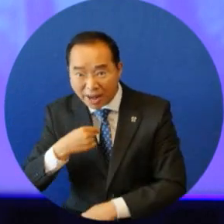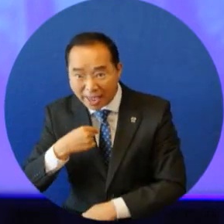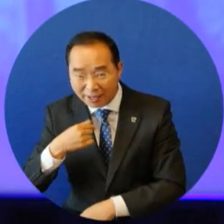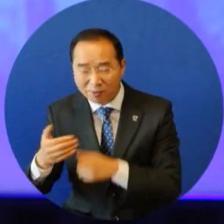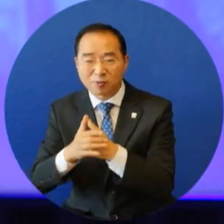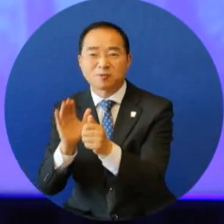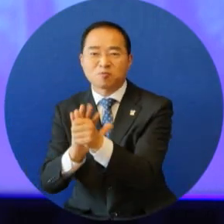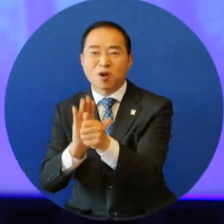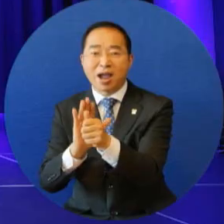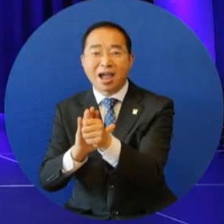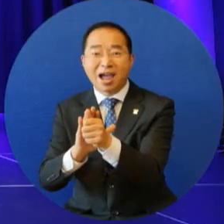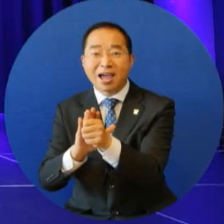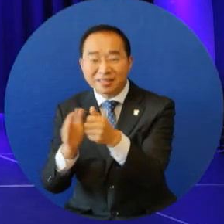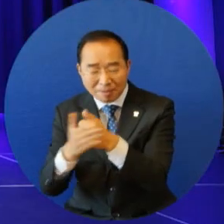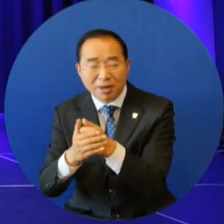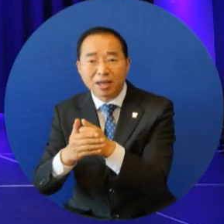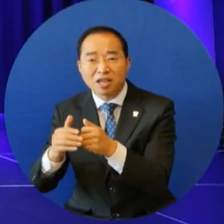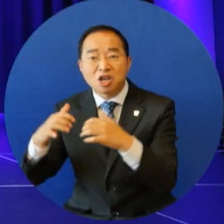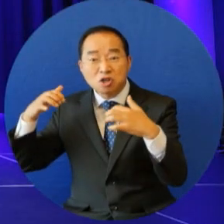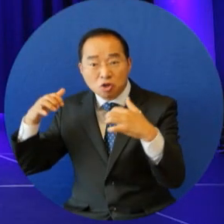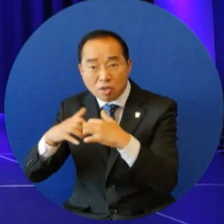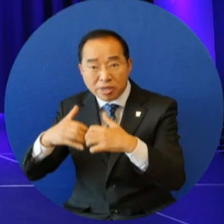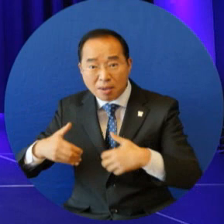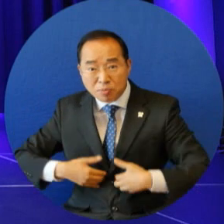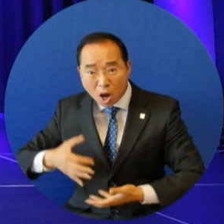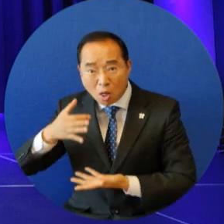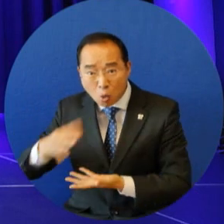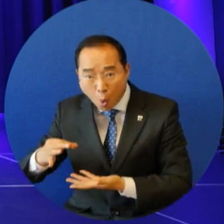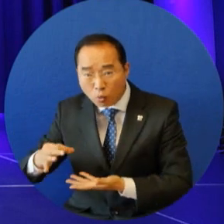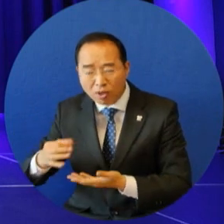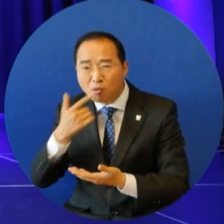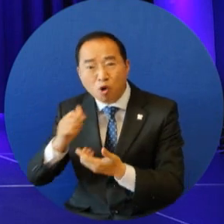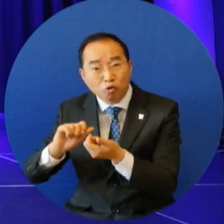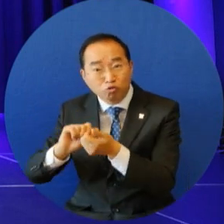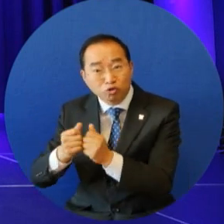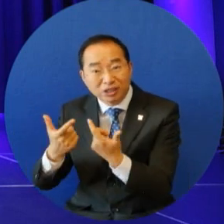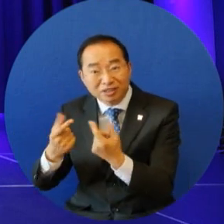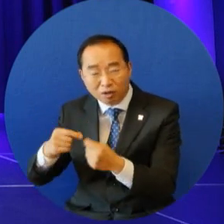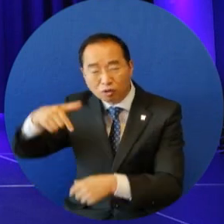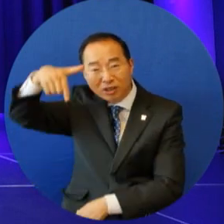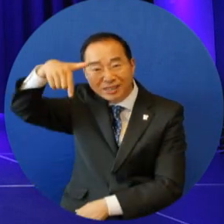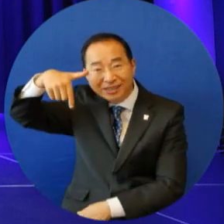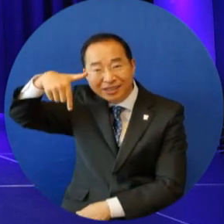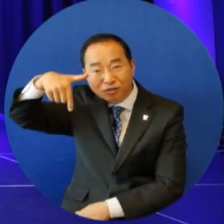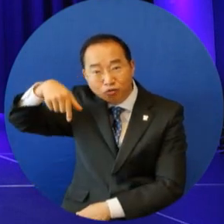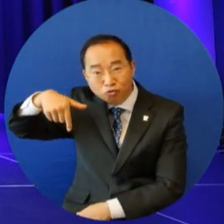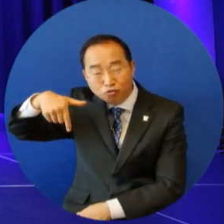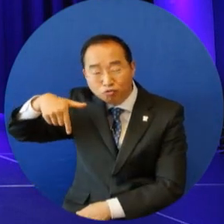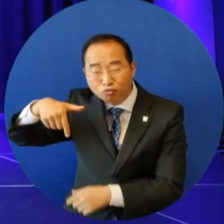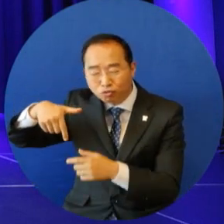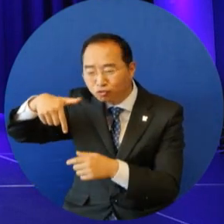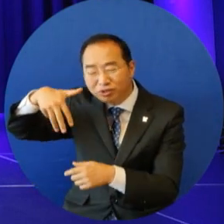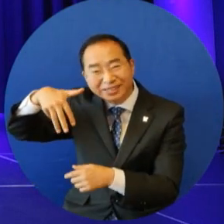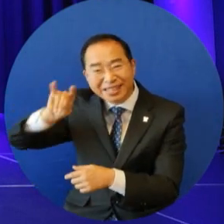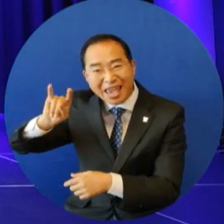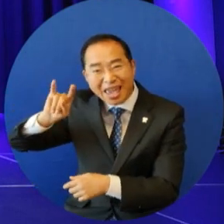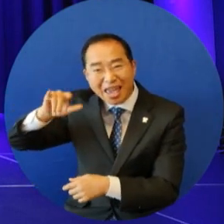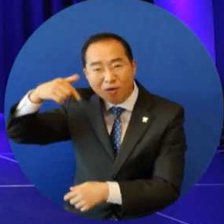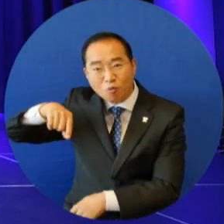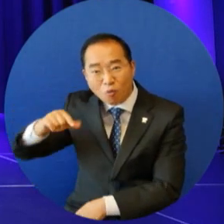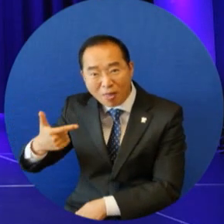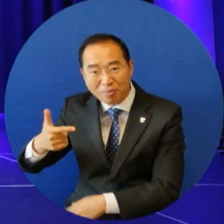시장이 발달을 해요. 평소에는 연 15% 20% 했던 게 채권 시장이 발달하면서 유대인들의